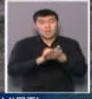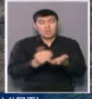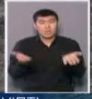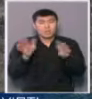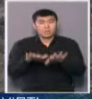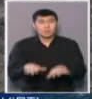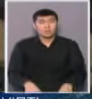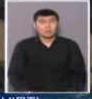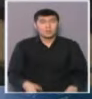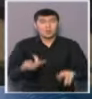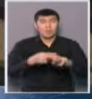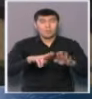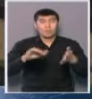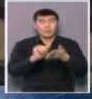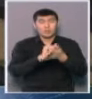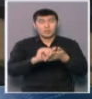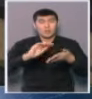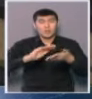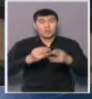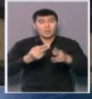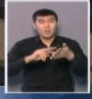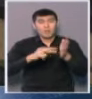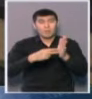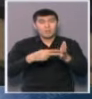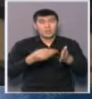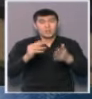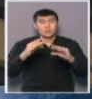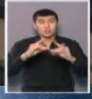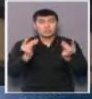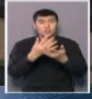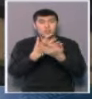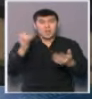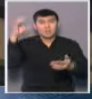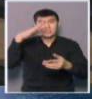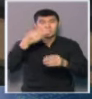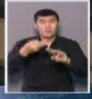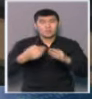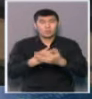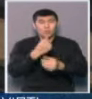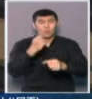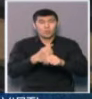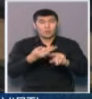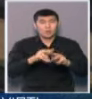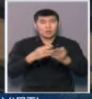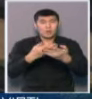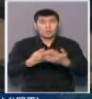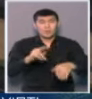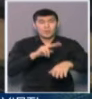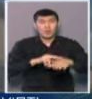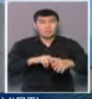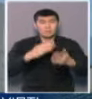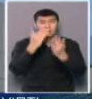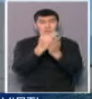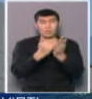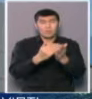келеді. Бұл жобаның ішіне перронды талапқа сай сақтау, жарықтарымен сонымен қатар полиция пункті болады, ішінде